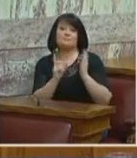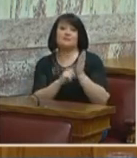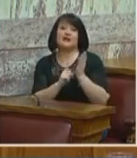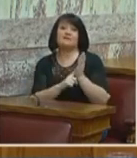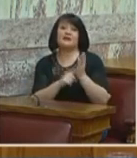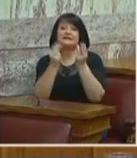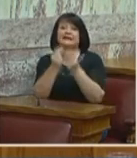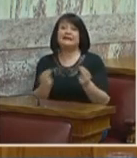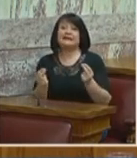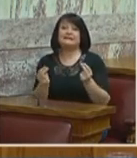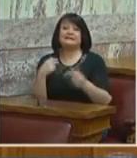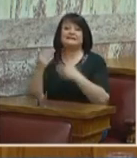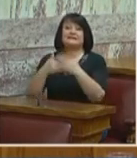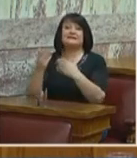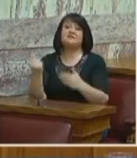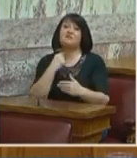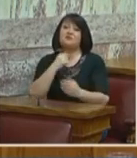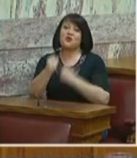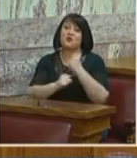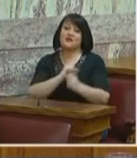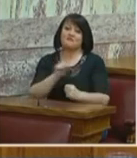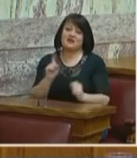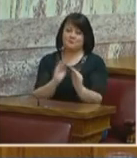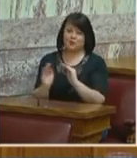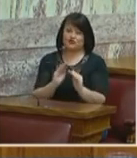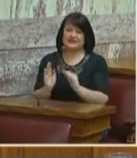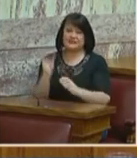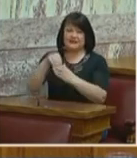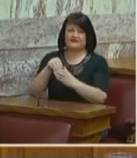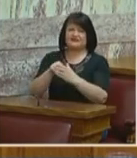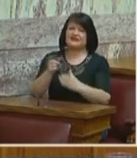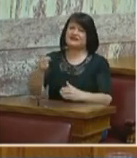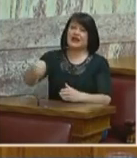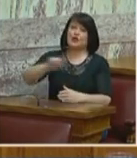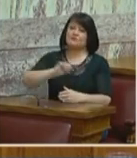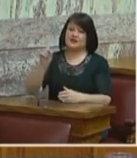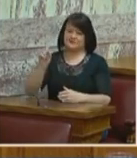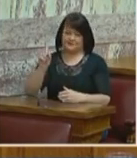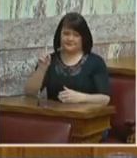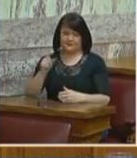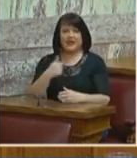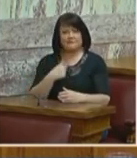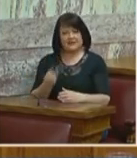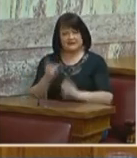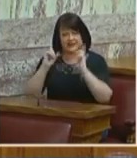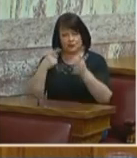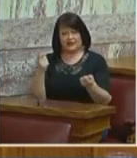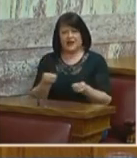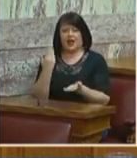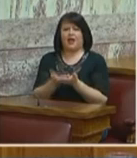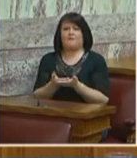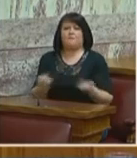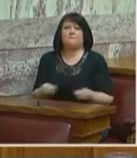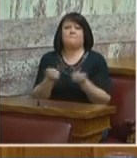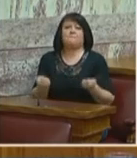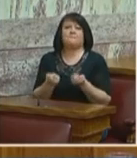Είναι αδιαπέραστη θωράκιση απέναντι στις παρεμβάσεις τρίτων. Η παράταξή μας το έκανε πράξη. Με τη φράση